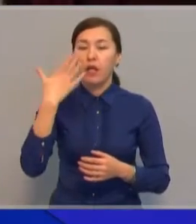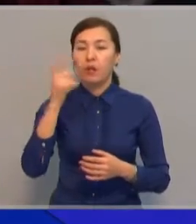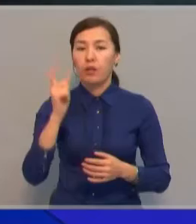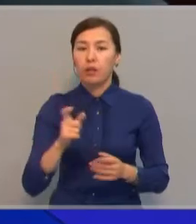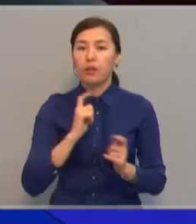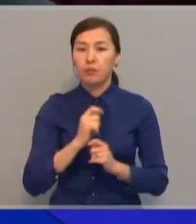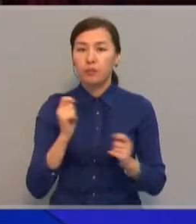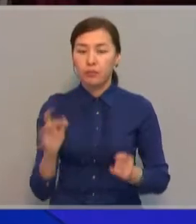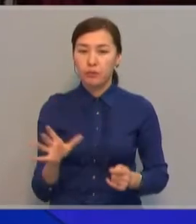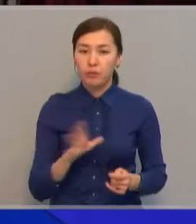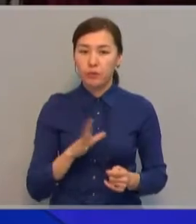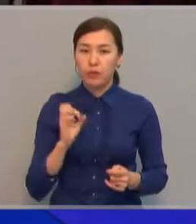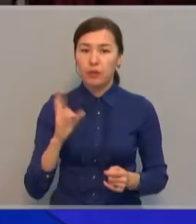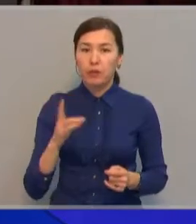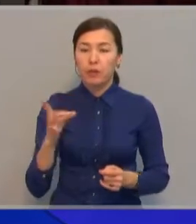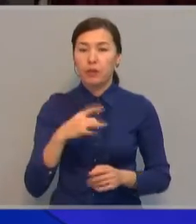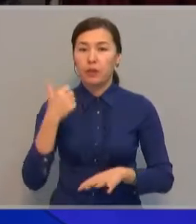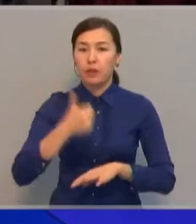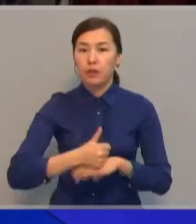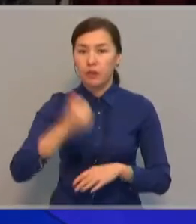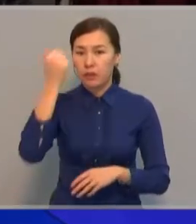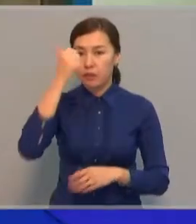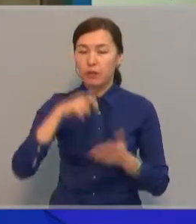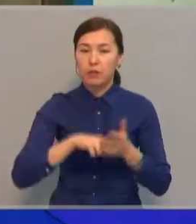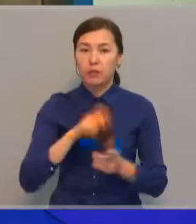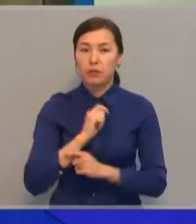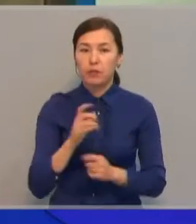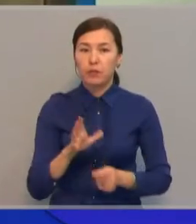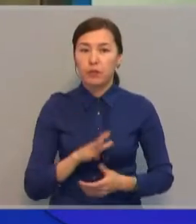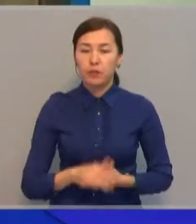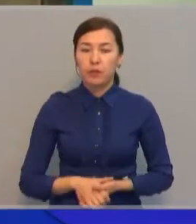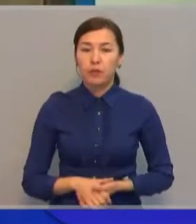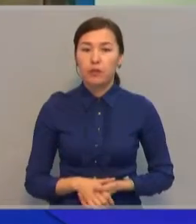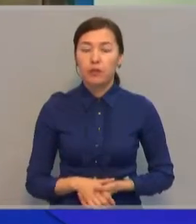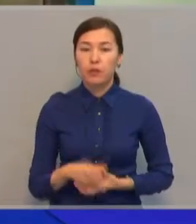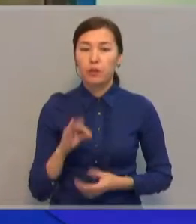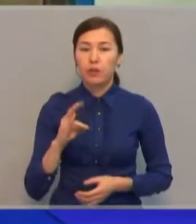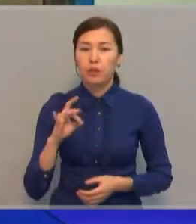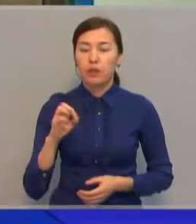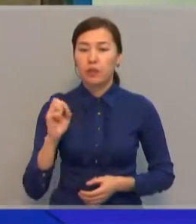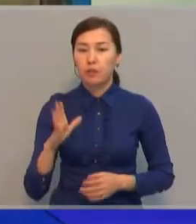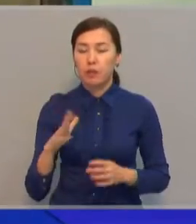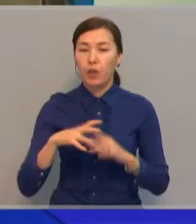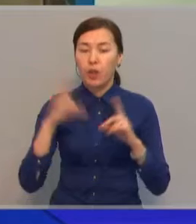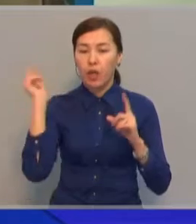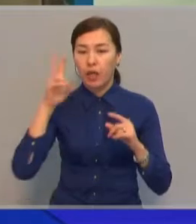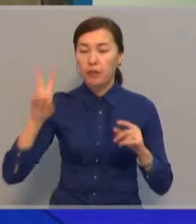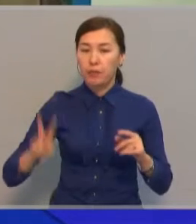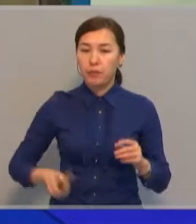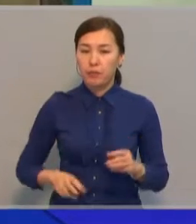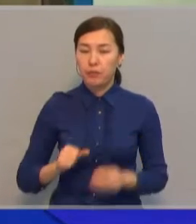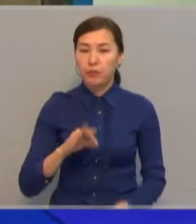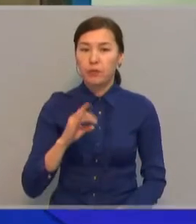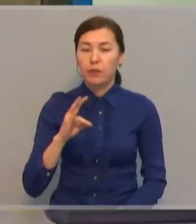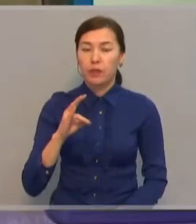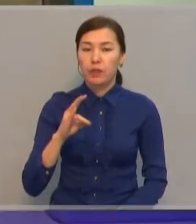азаматқа сый-сияпат жасады. Бәйдібек ауданы әкімінің алғыс хатын тапсырды. Өмірбек Жолдасбеков атындағы орта мектептің директоры